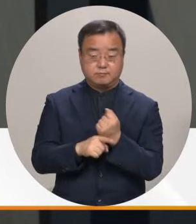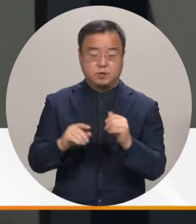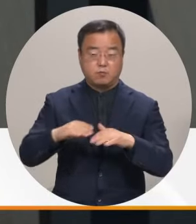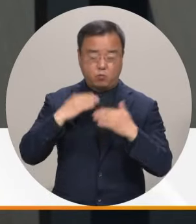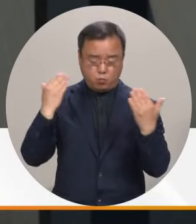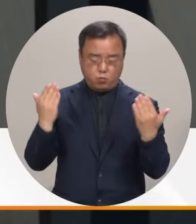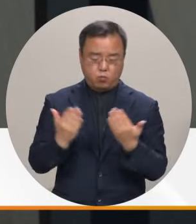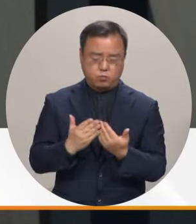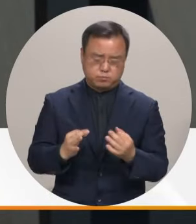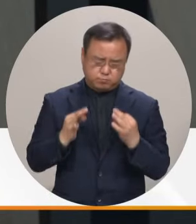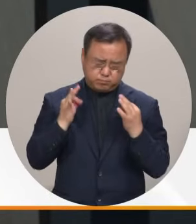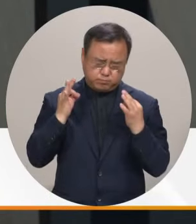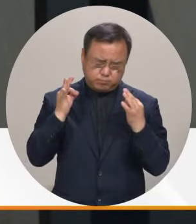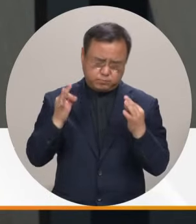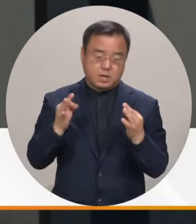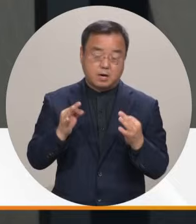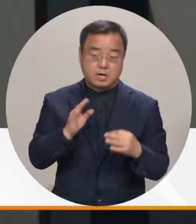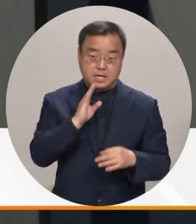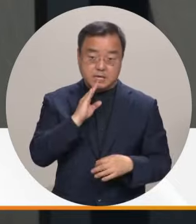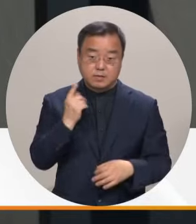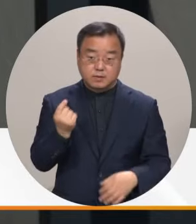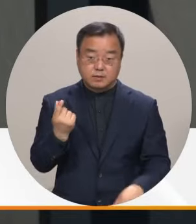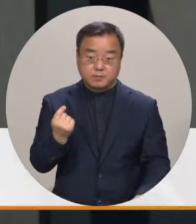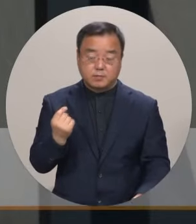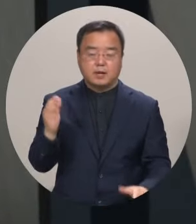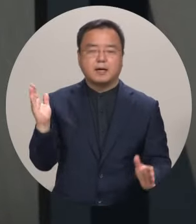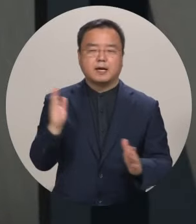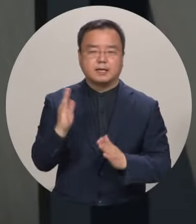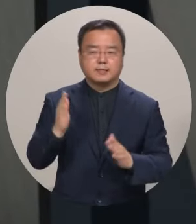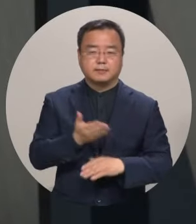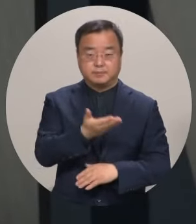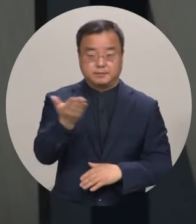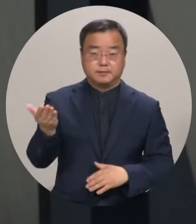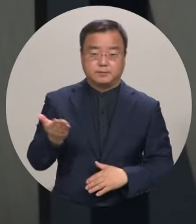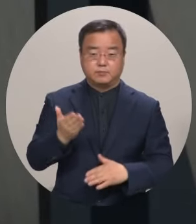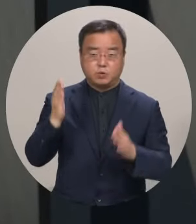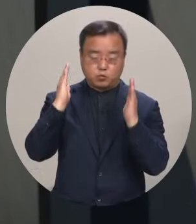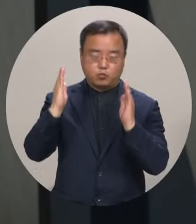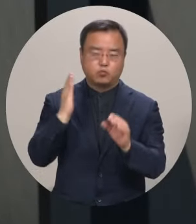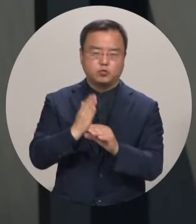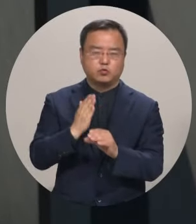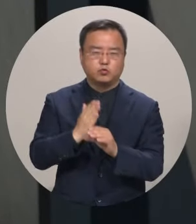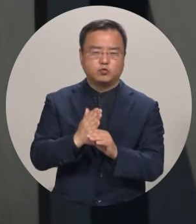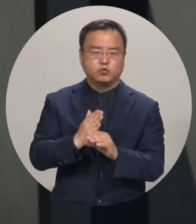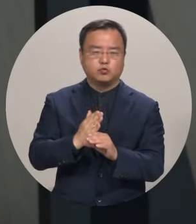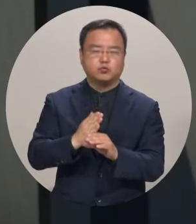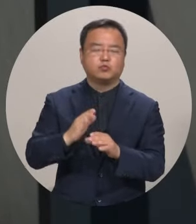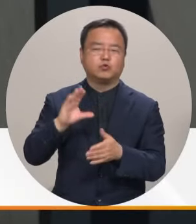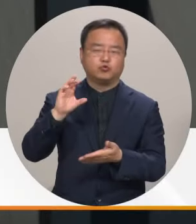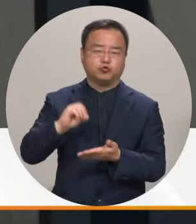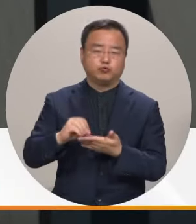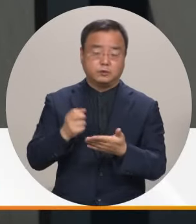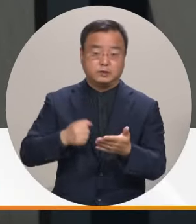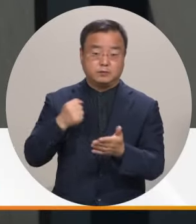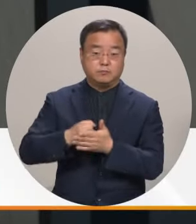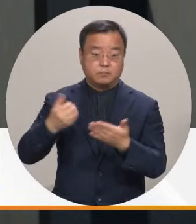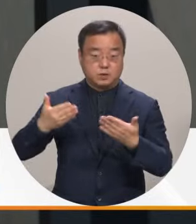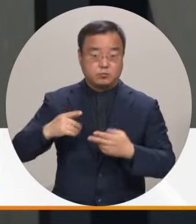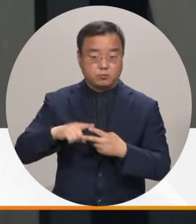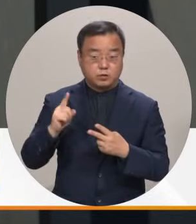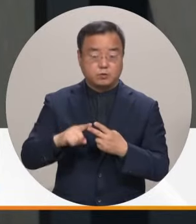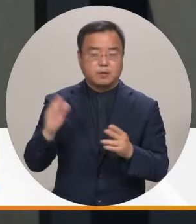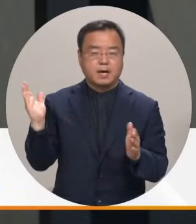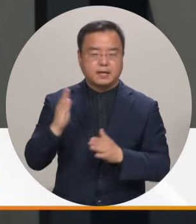붙는다고 할 수 있는 거죠 그래서 우리 학생들이 이제 선생님들이 수업 시간에 주제를 정해 주시기도 하고 또는